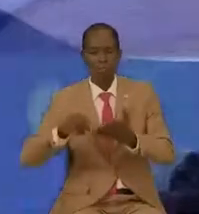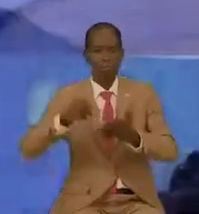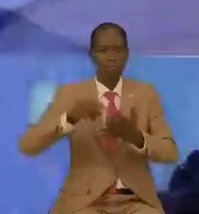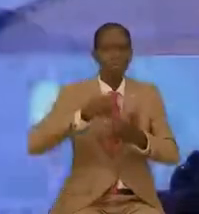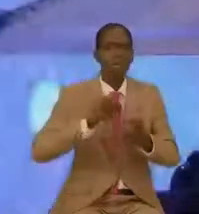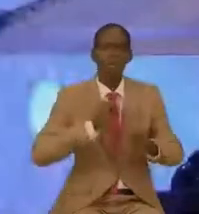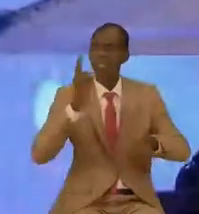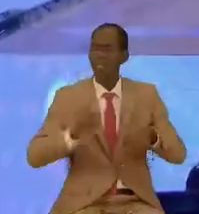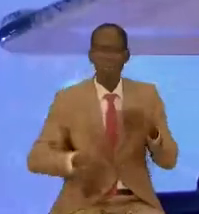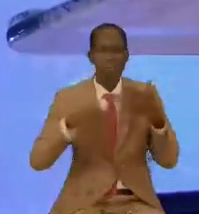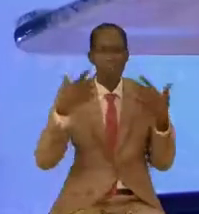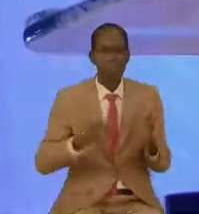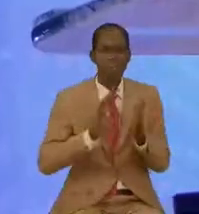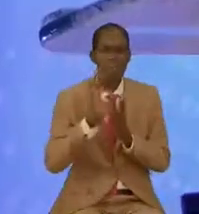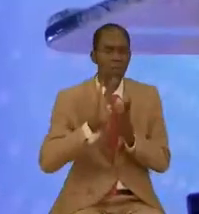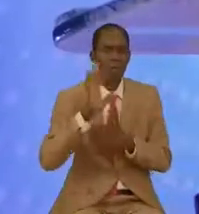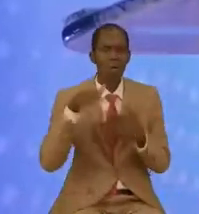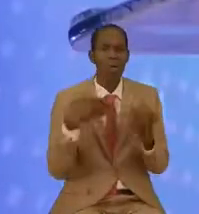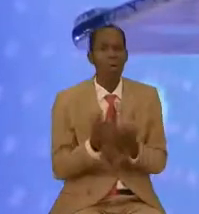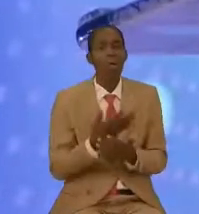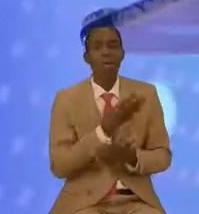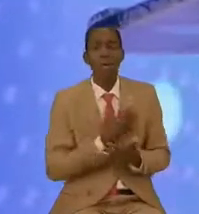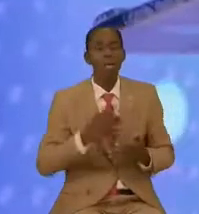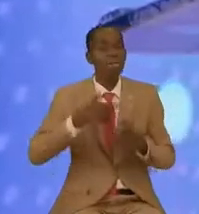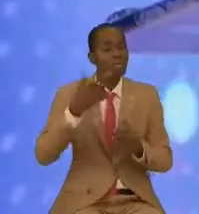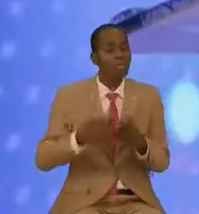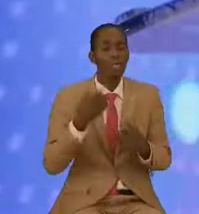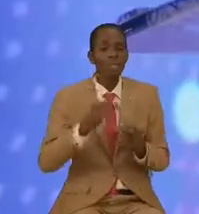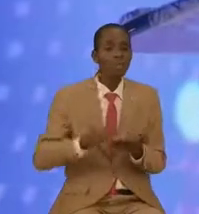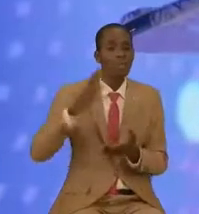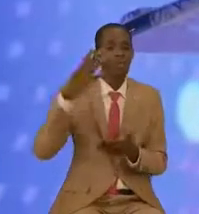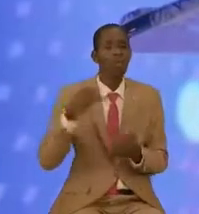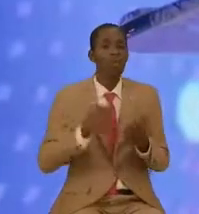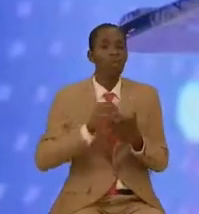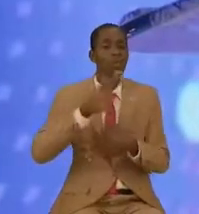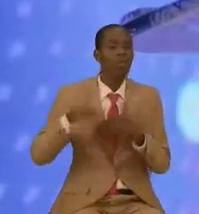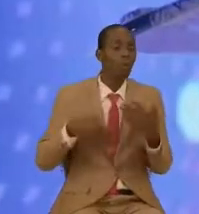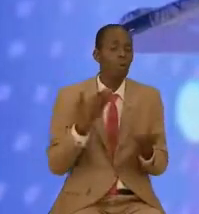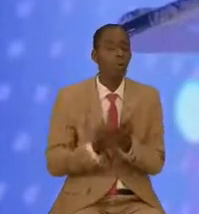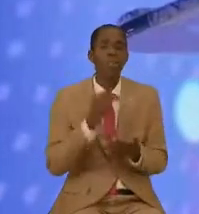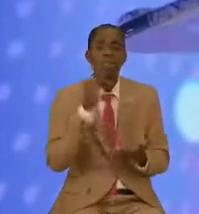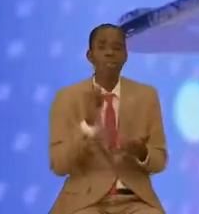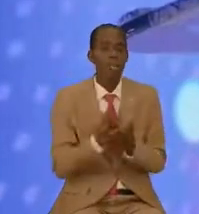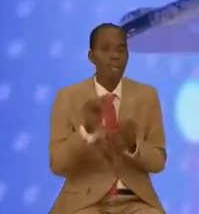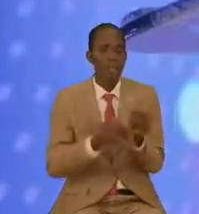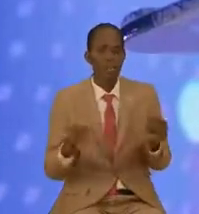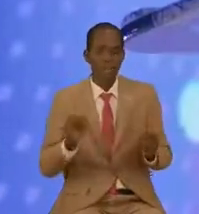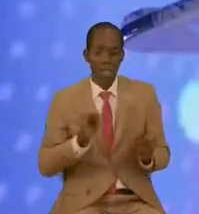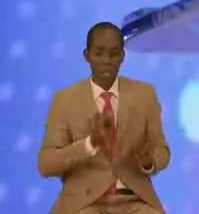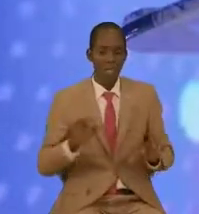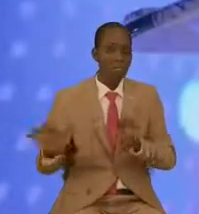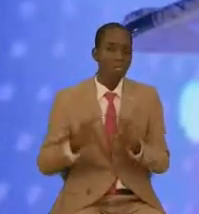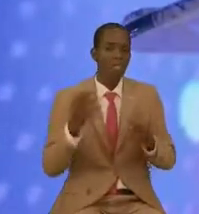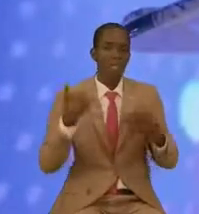même compter ce que j'ai fait, mais la gloire de tout cela, la joie de tout ce que j'ai fait,